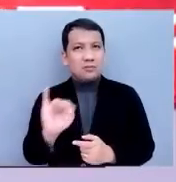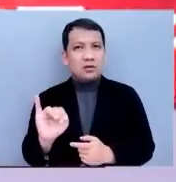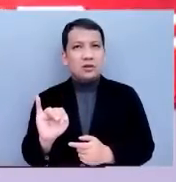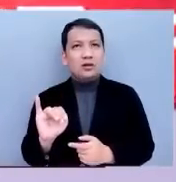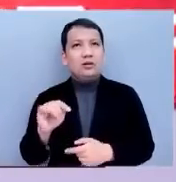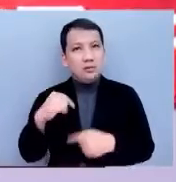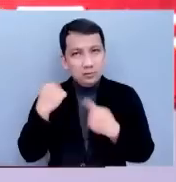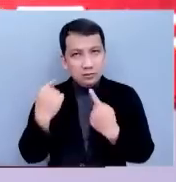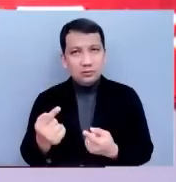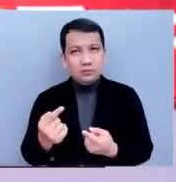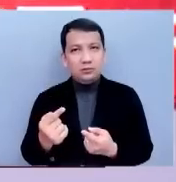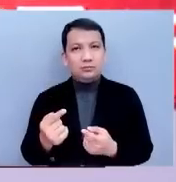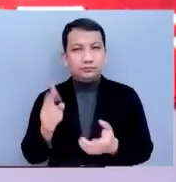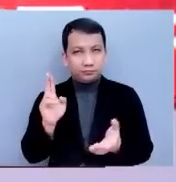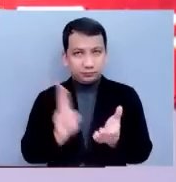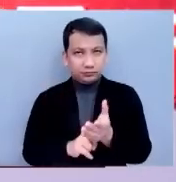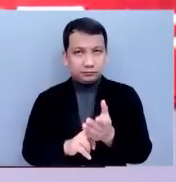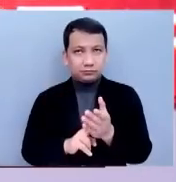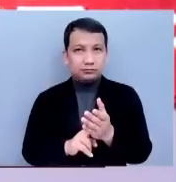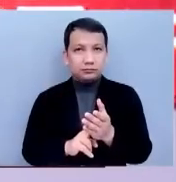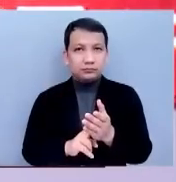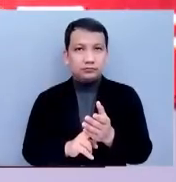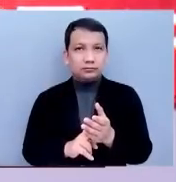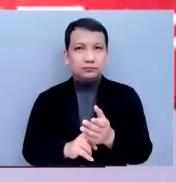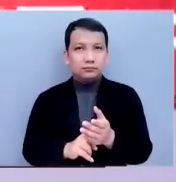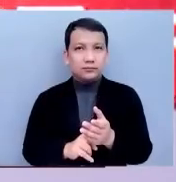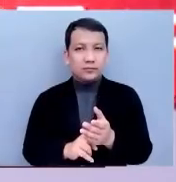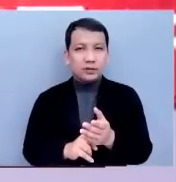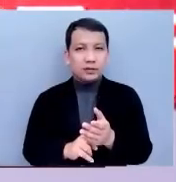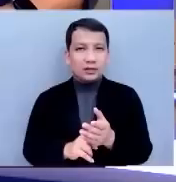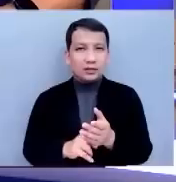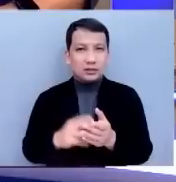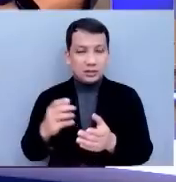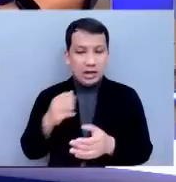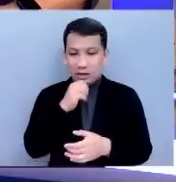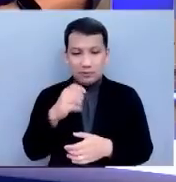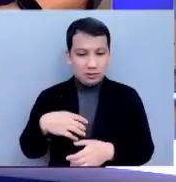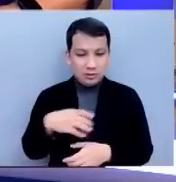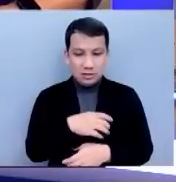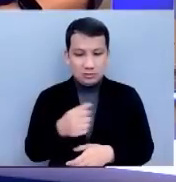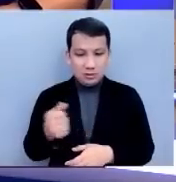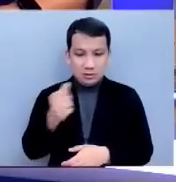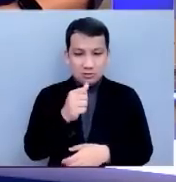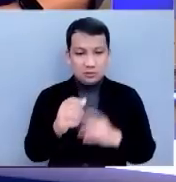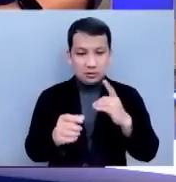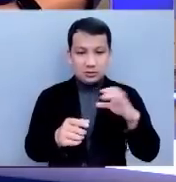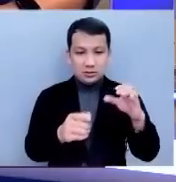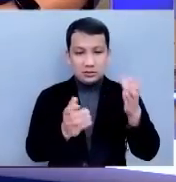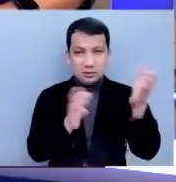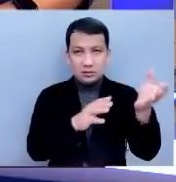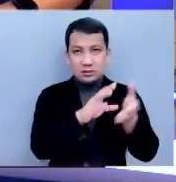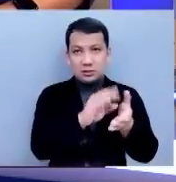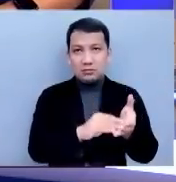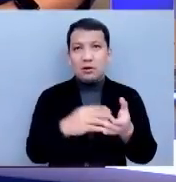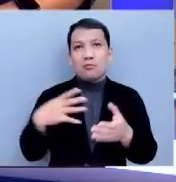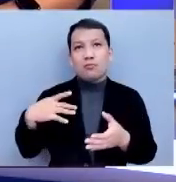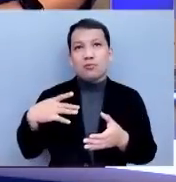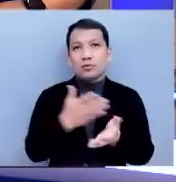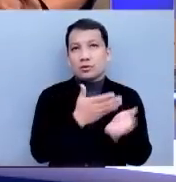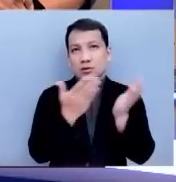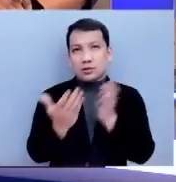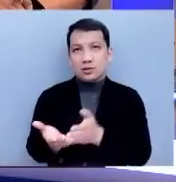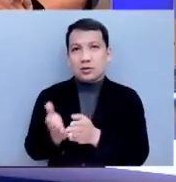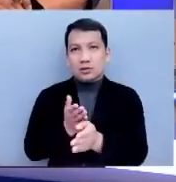sa, finally, mapirmahan ito. Ay, hindi mo pala napipirmahan ni Speaker Romualdez, ha? Kasi nasa Washington, D.C. pa rin yung kopya. Hinihintay ni Speaker and then tuluyan